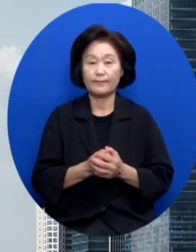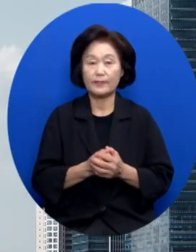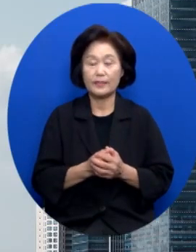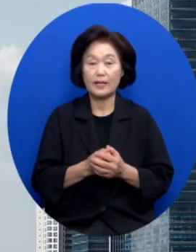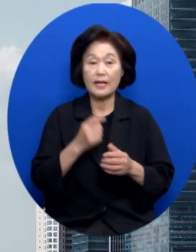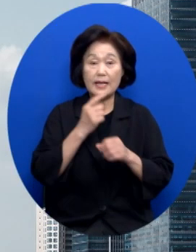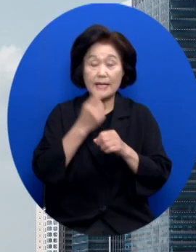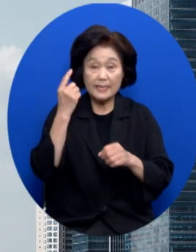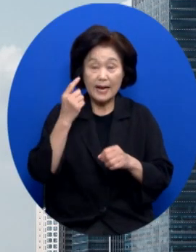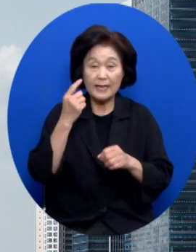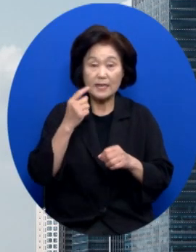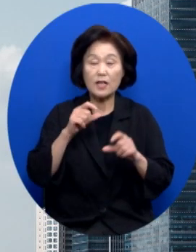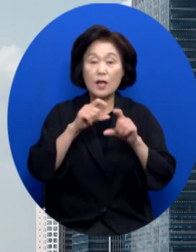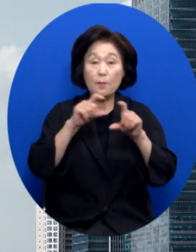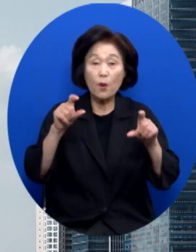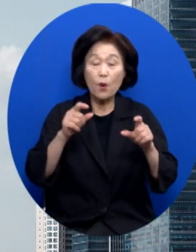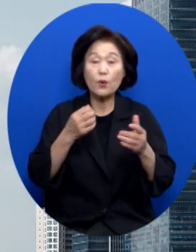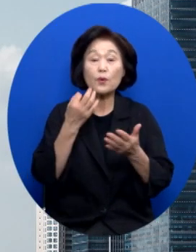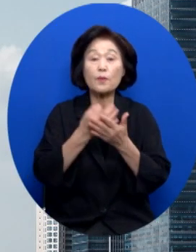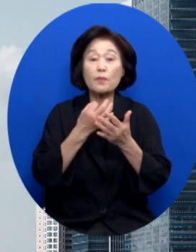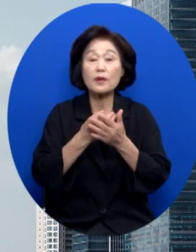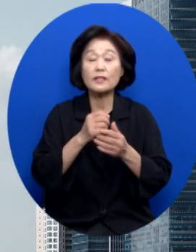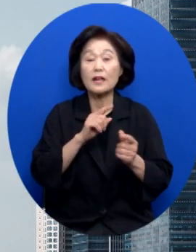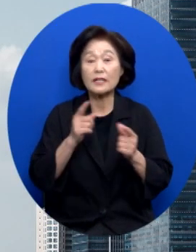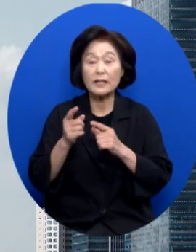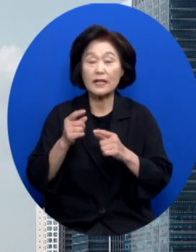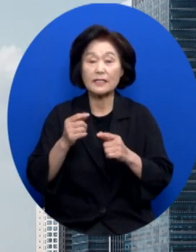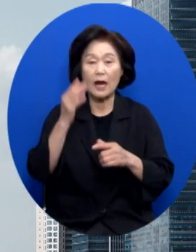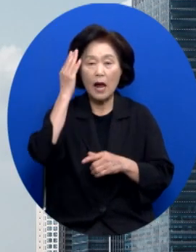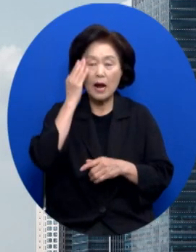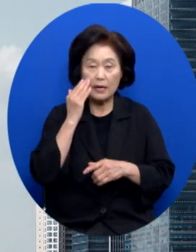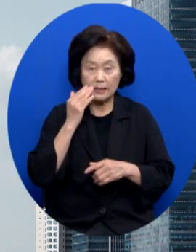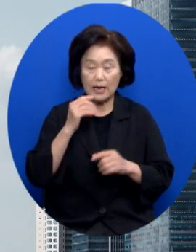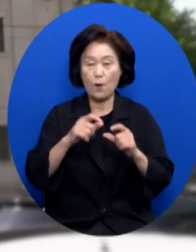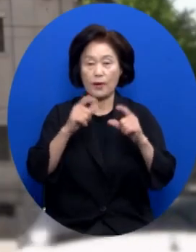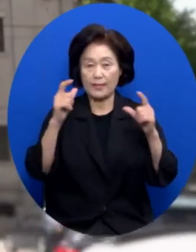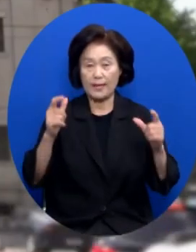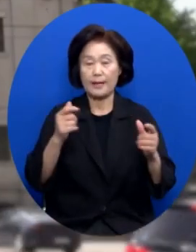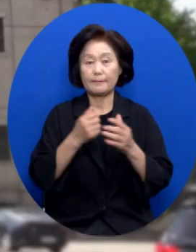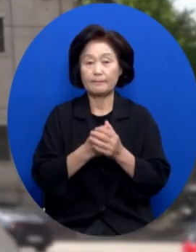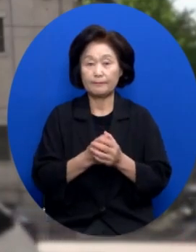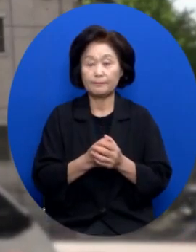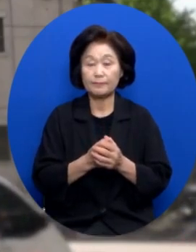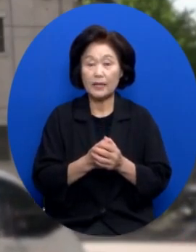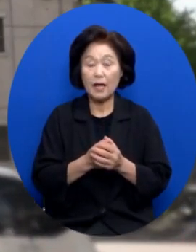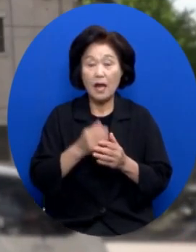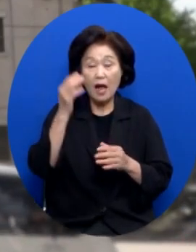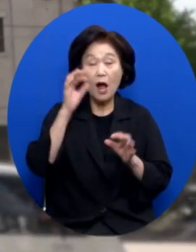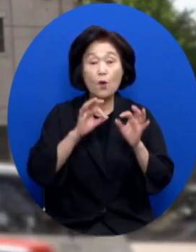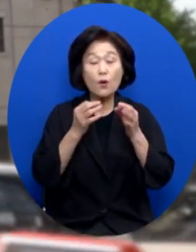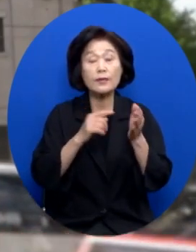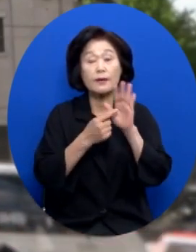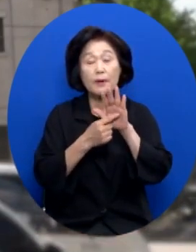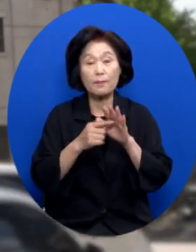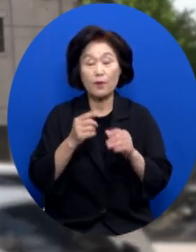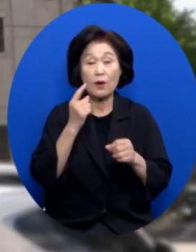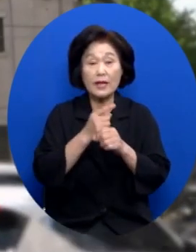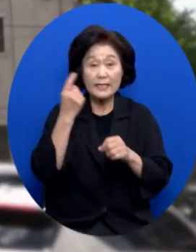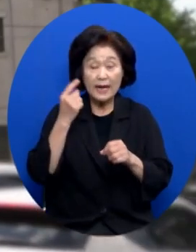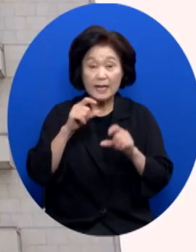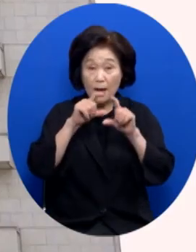지난해 우리나라 경상수지 흑자폭이 확대된 것으로 나타났습니다 한국 은행에 따르면 지난해